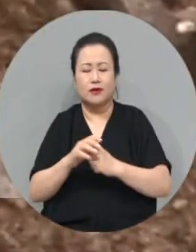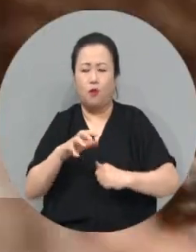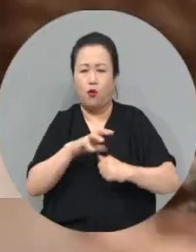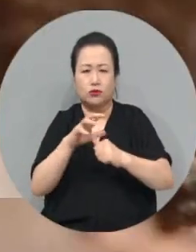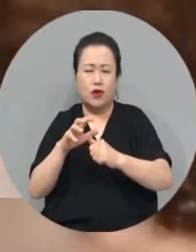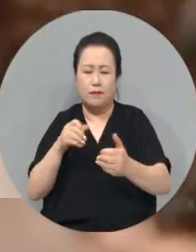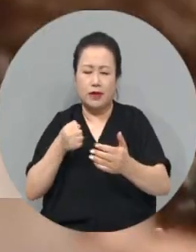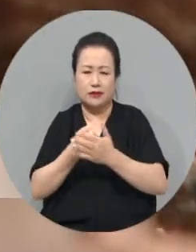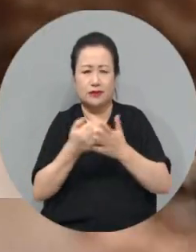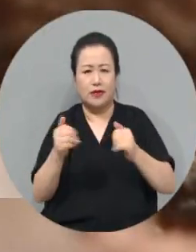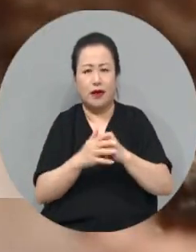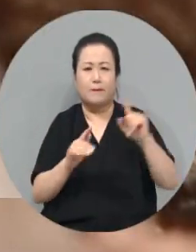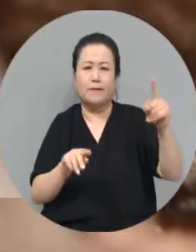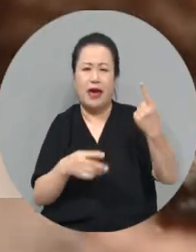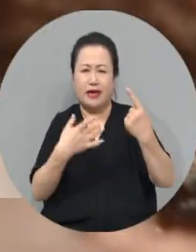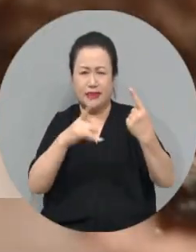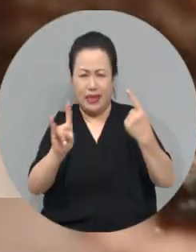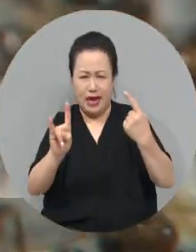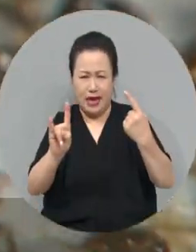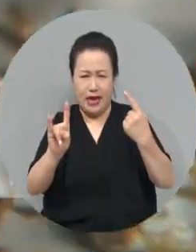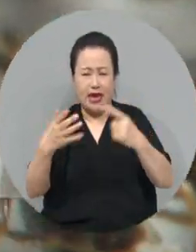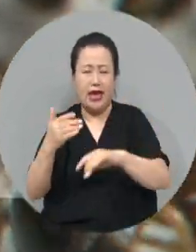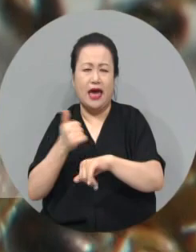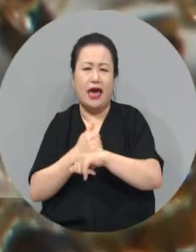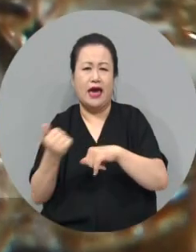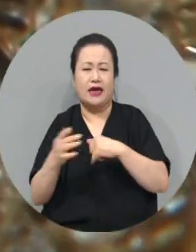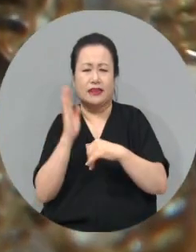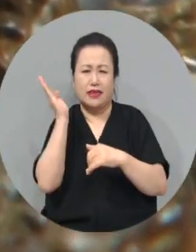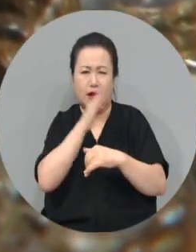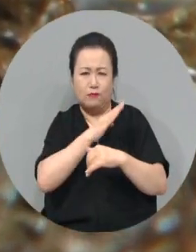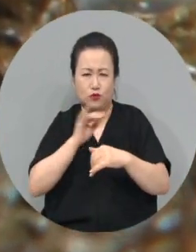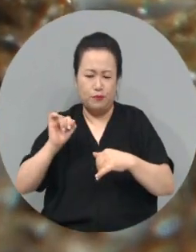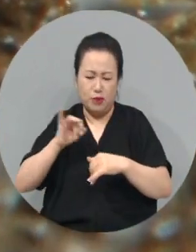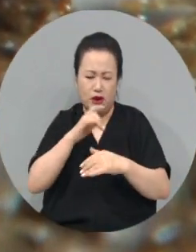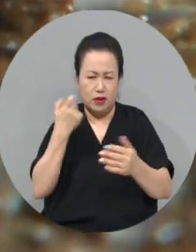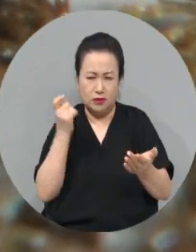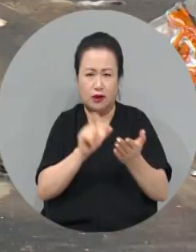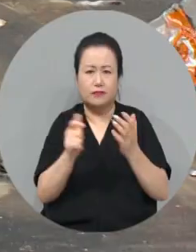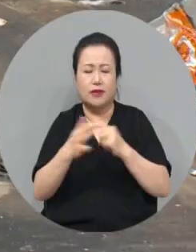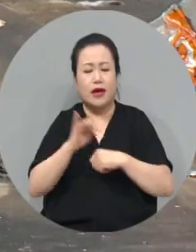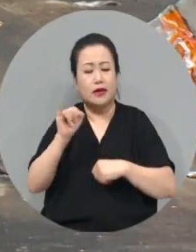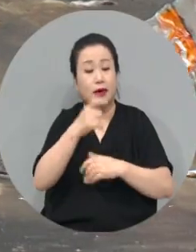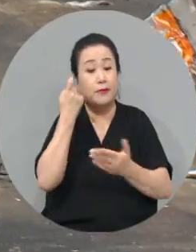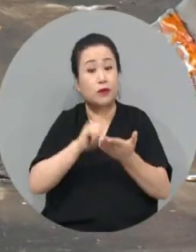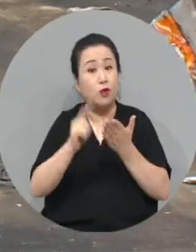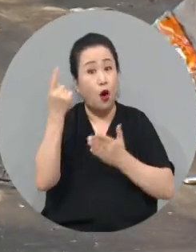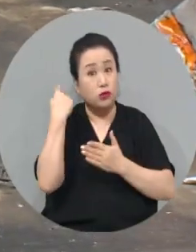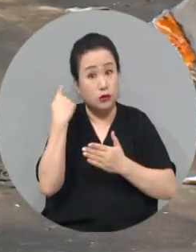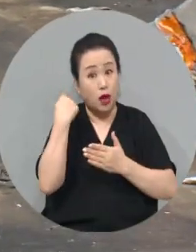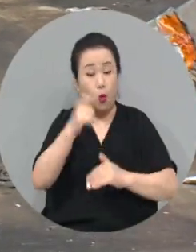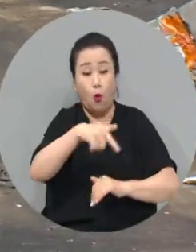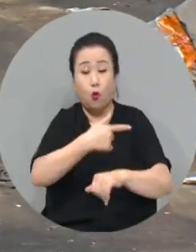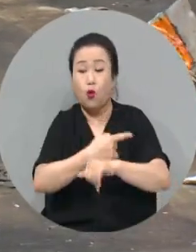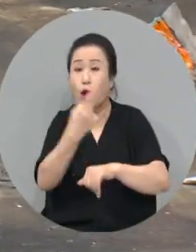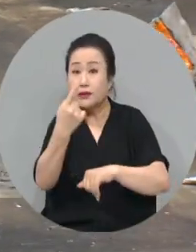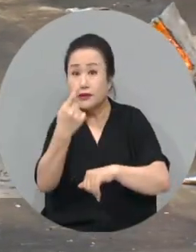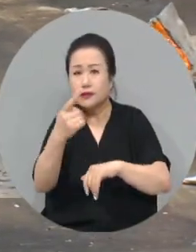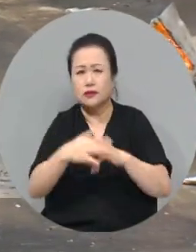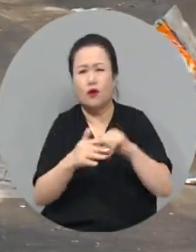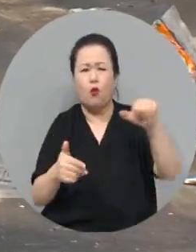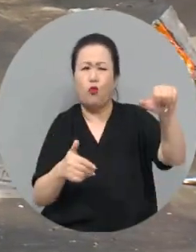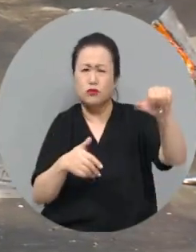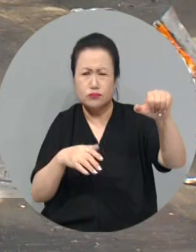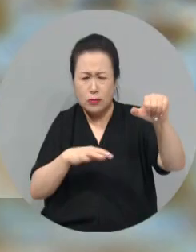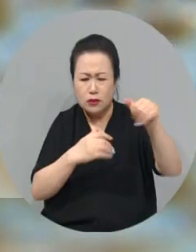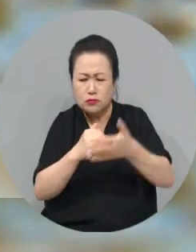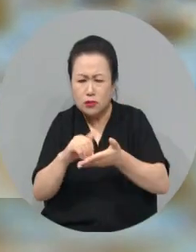세계자연보전연맹이 지정한 100대 악성 침이 외래종에도 포함됐습니다. 이 개미가 발견된 건 어제 오후 1시쯤. 50여